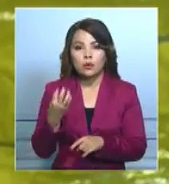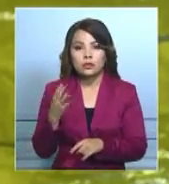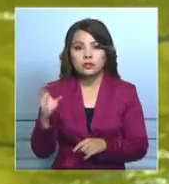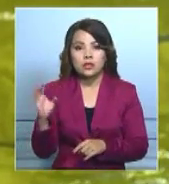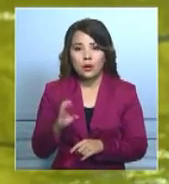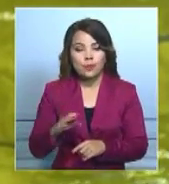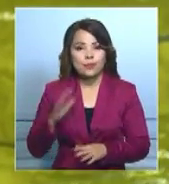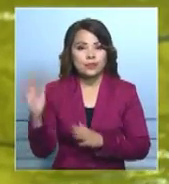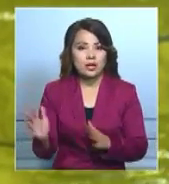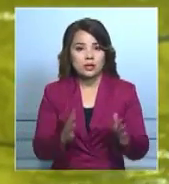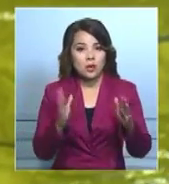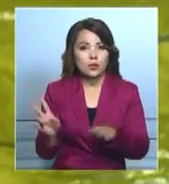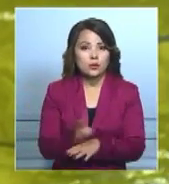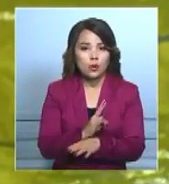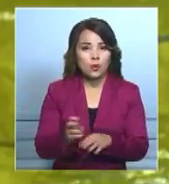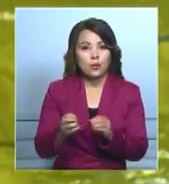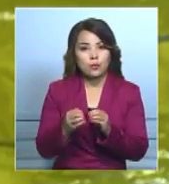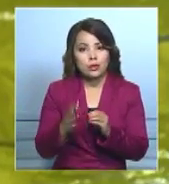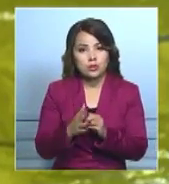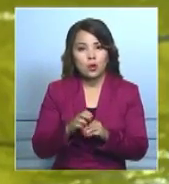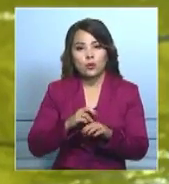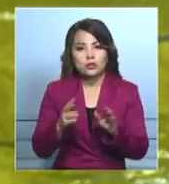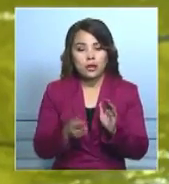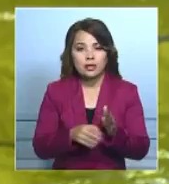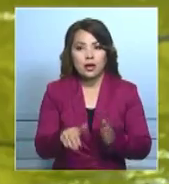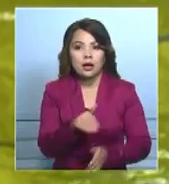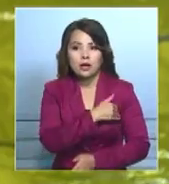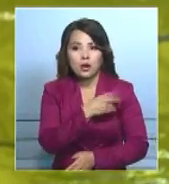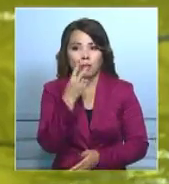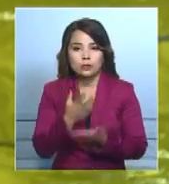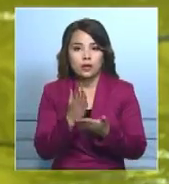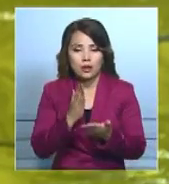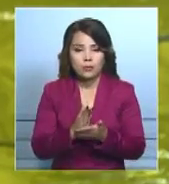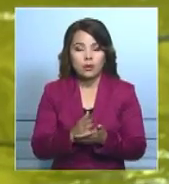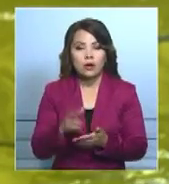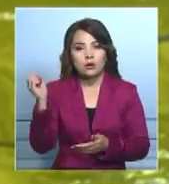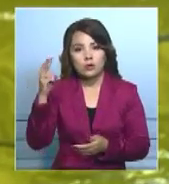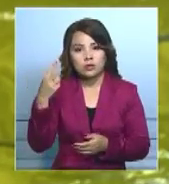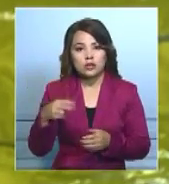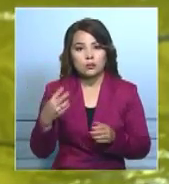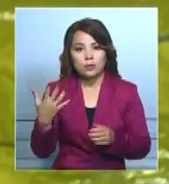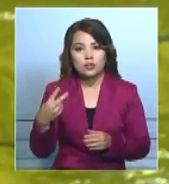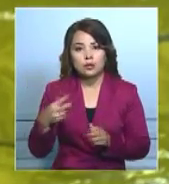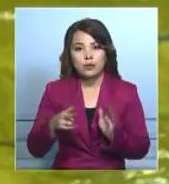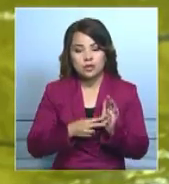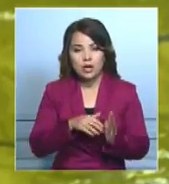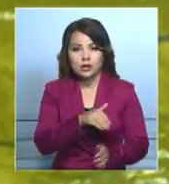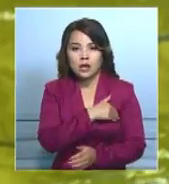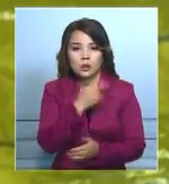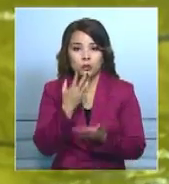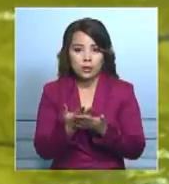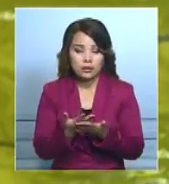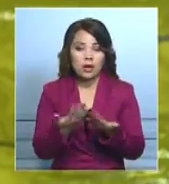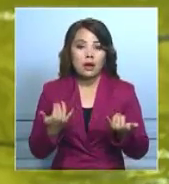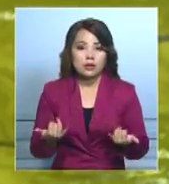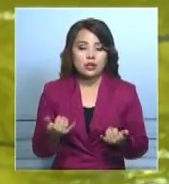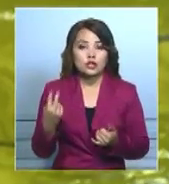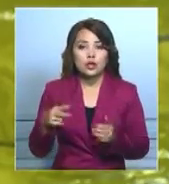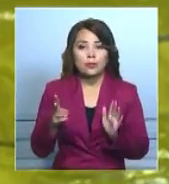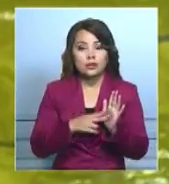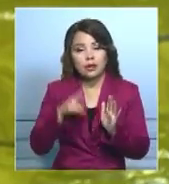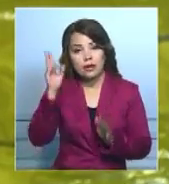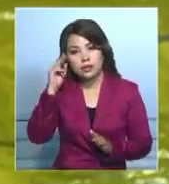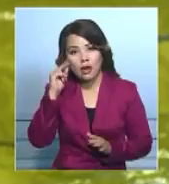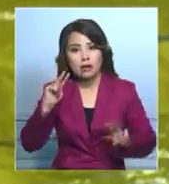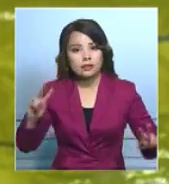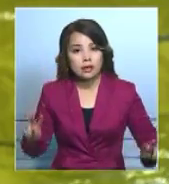секунд. Түнгі температура 15-17 градус жылы, күндізгі температура 25-27 градус жылы күтілуде. 27 шілде